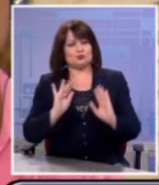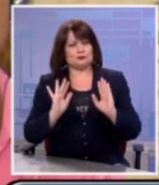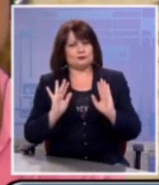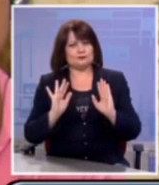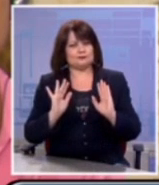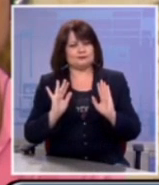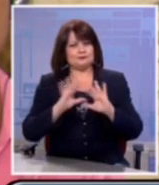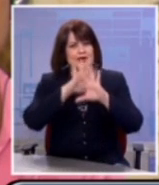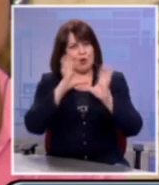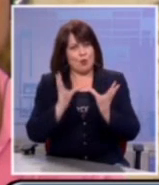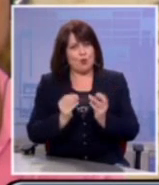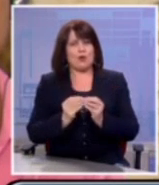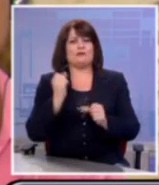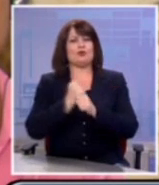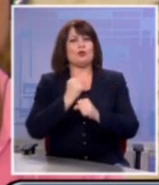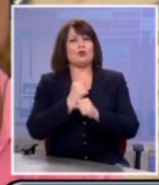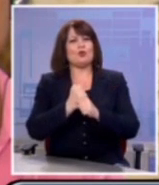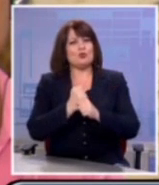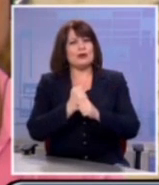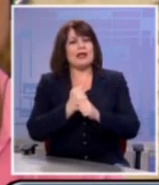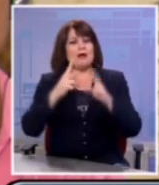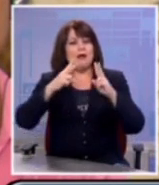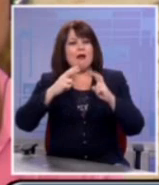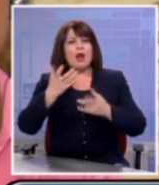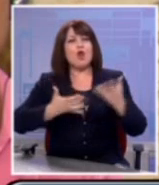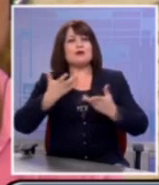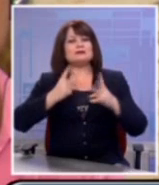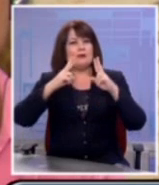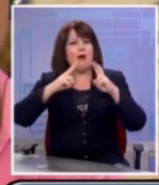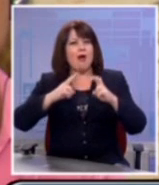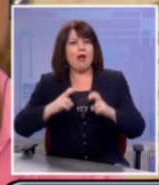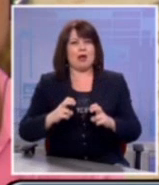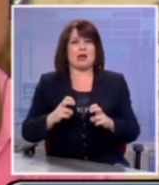όλο εγχείρημα του λογιστικού ελέγχου